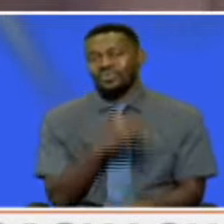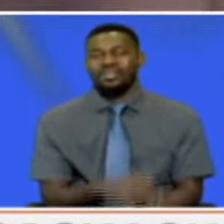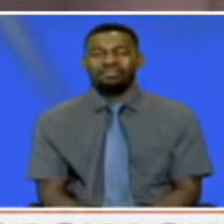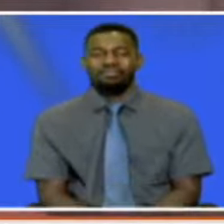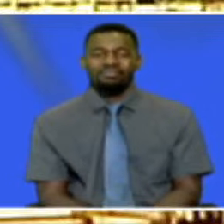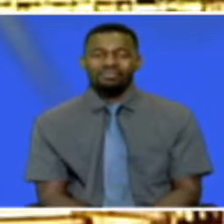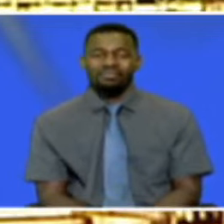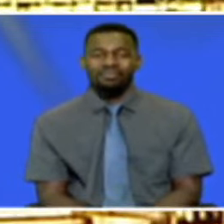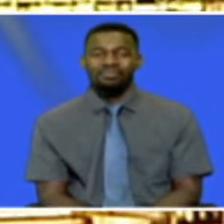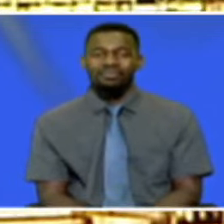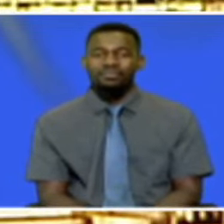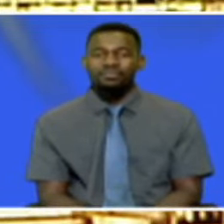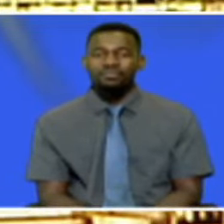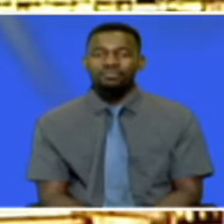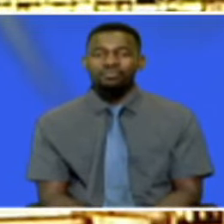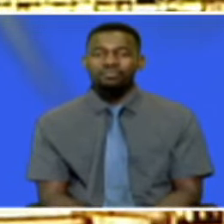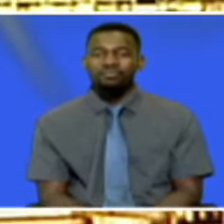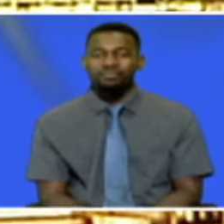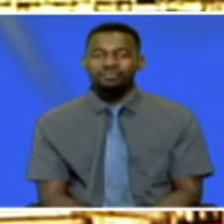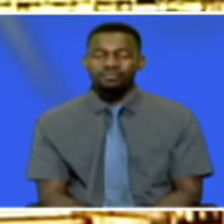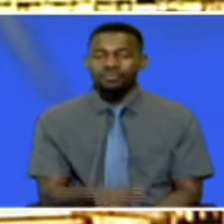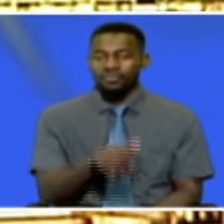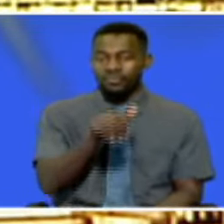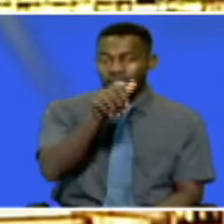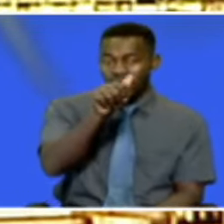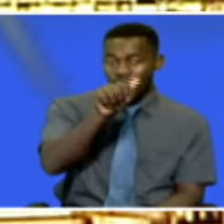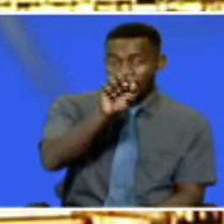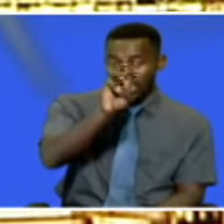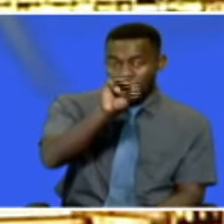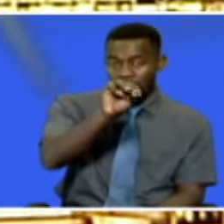News. Na kinara wa chama cha MDG, yani Movement for Democracy.